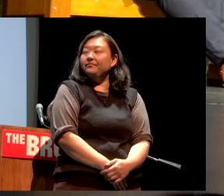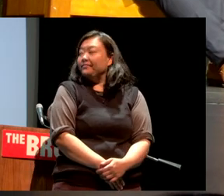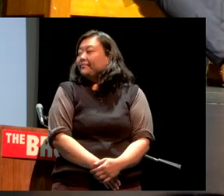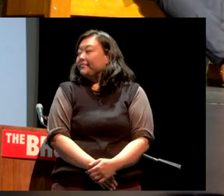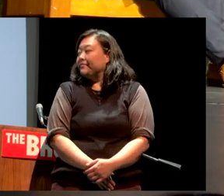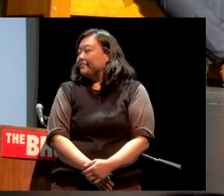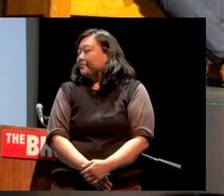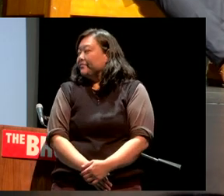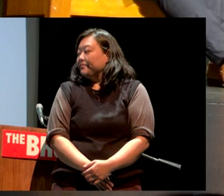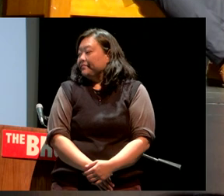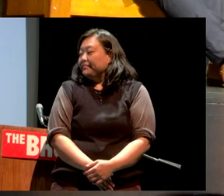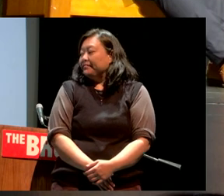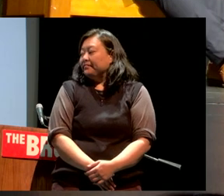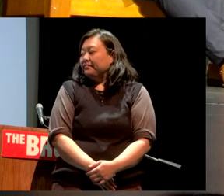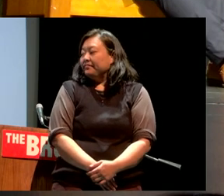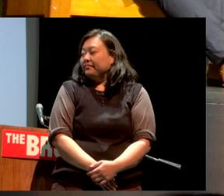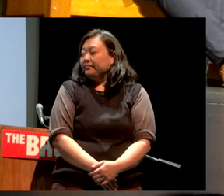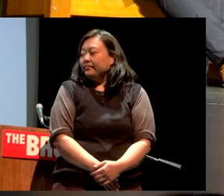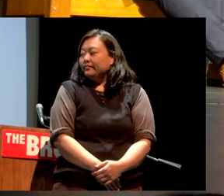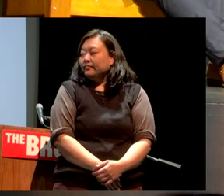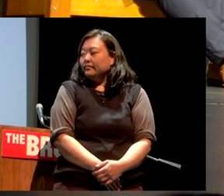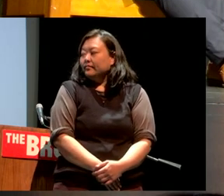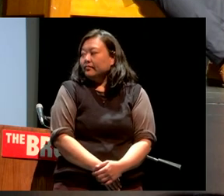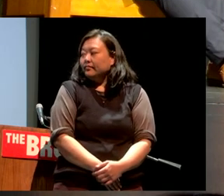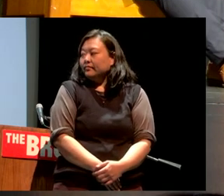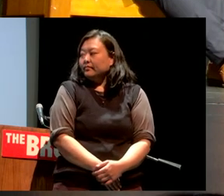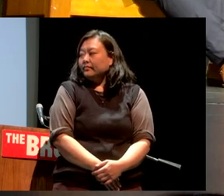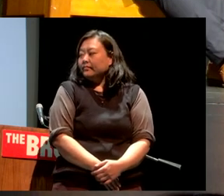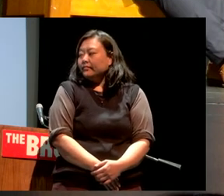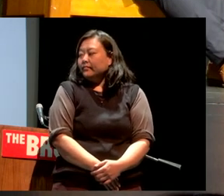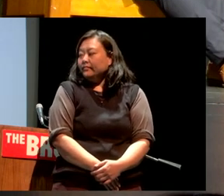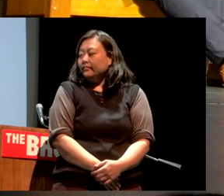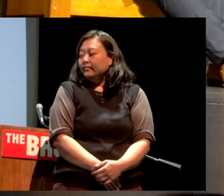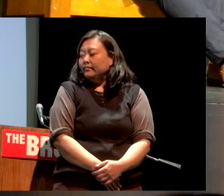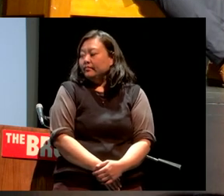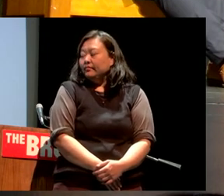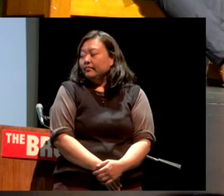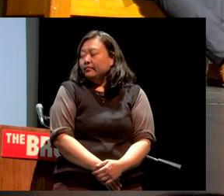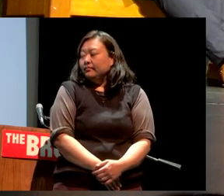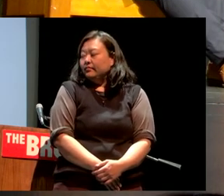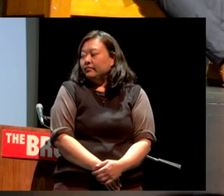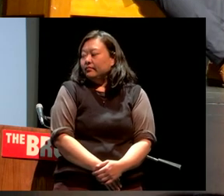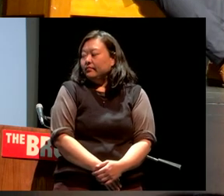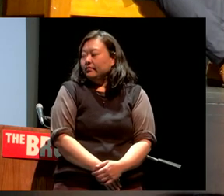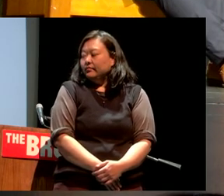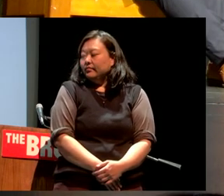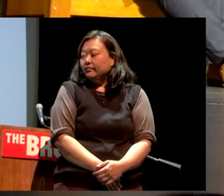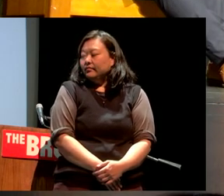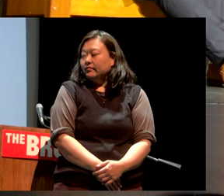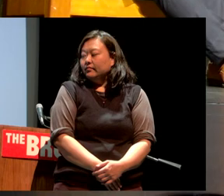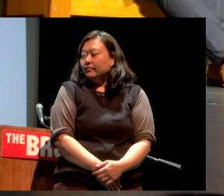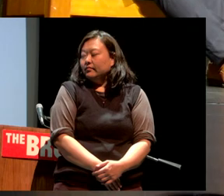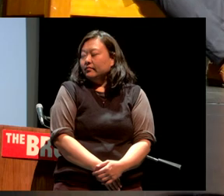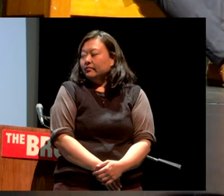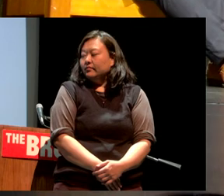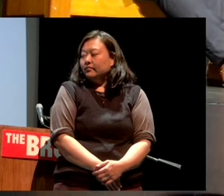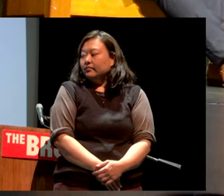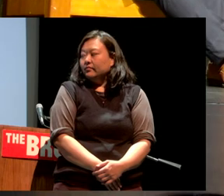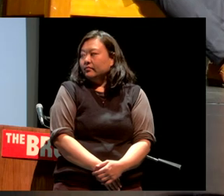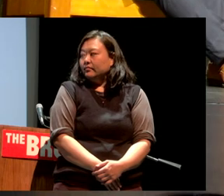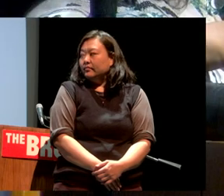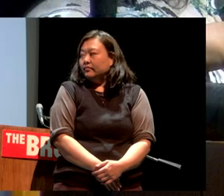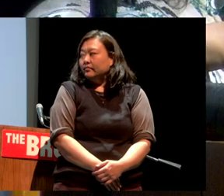な、まあ、僕の中でストーリーが完結したんですよね。それで僕も自信を持って今 NFT アートの世界にドカーンと行ってるん